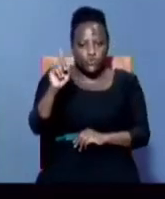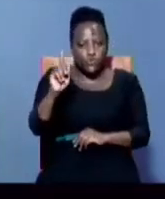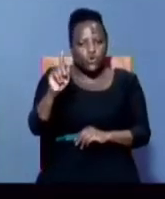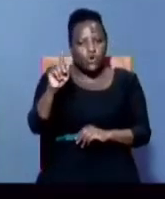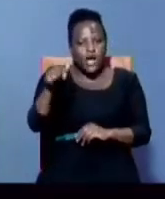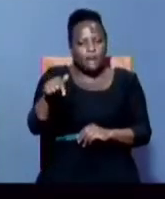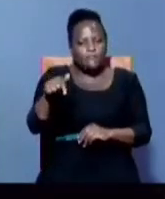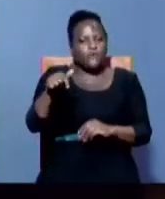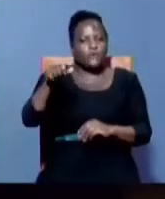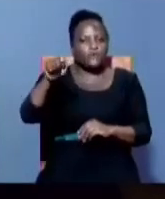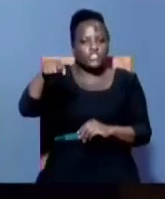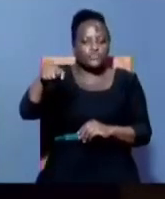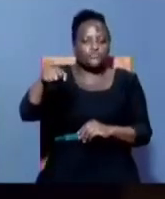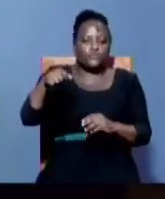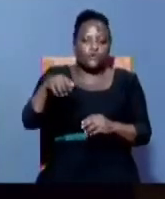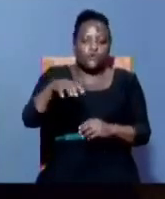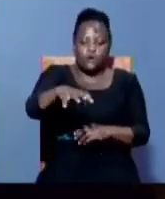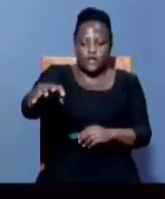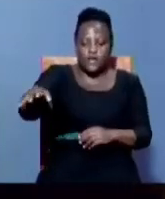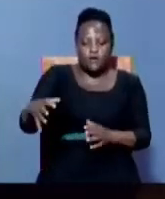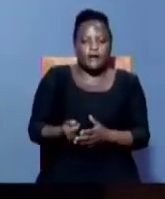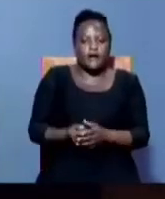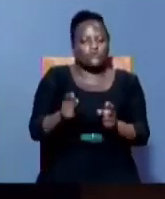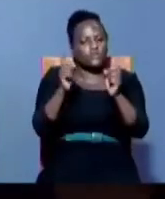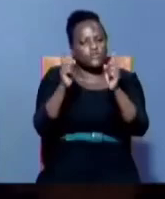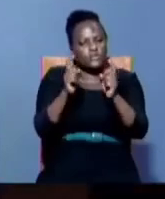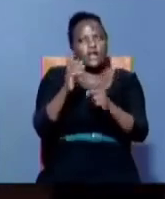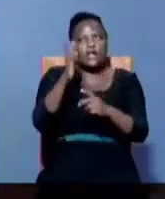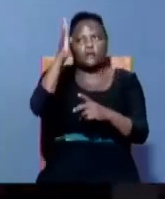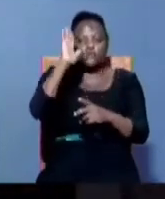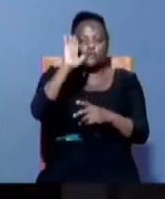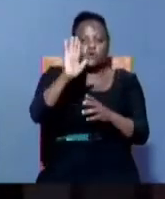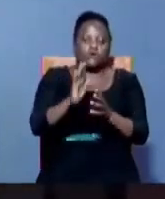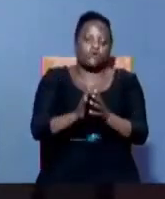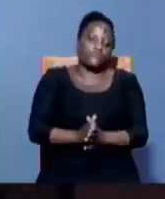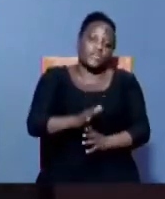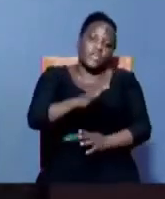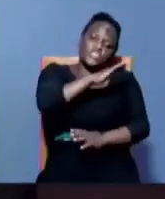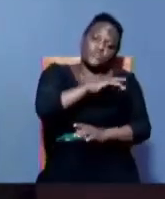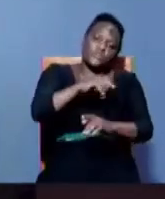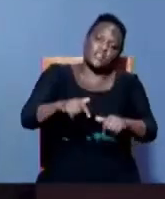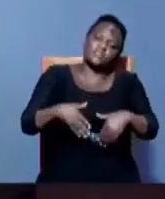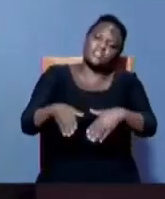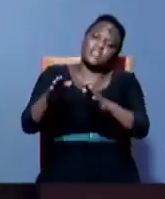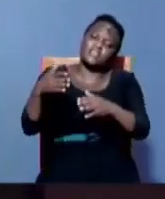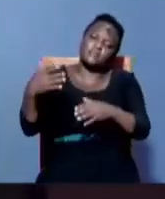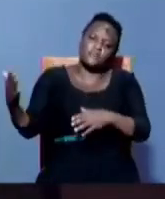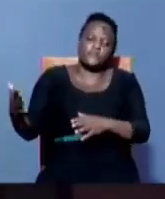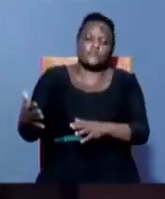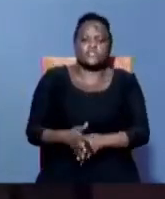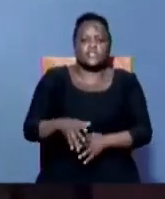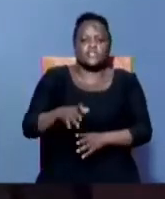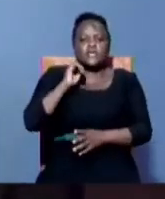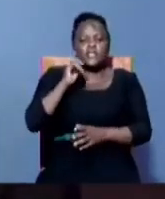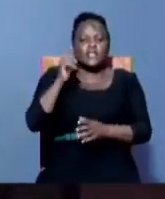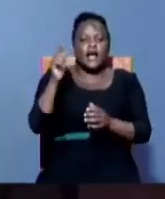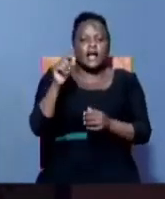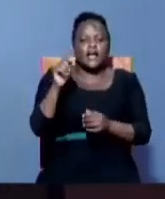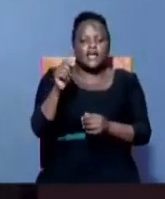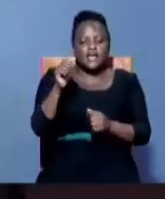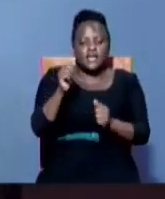ambako utakutana na Mungu wako. Jioni ya leo sikiliza, utaenda popote, ingawa kila kitu ndani ya chumba